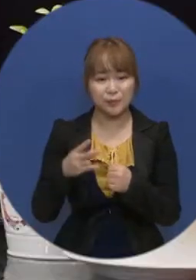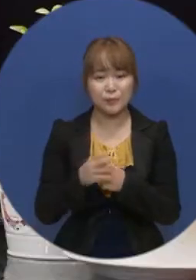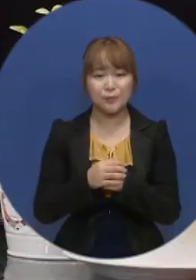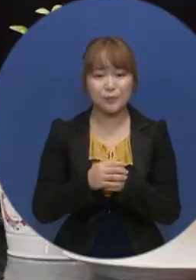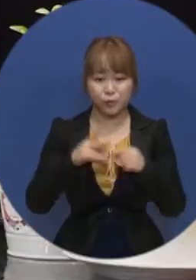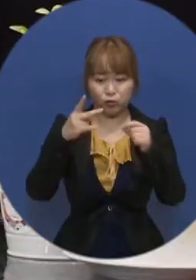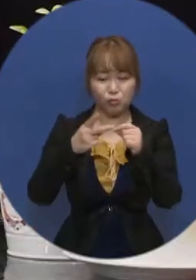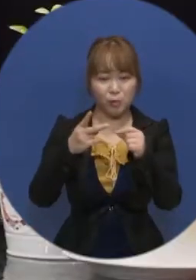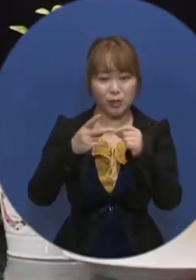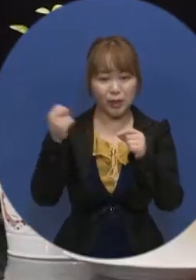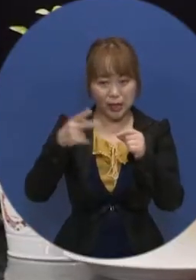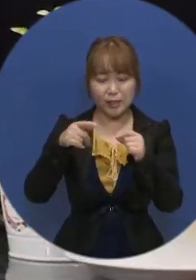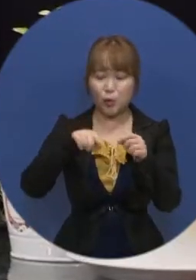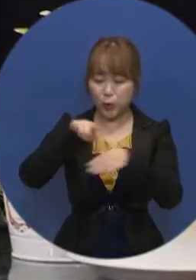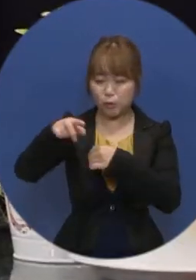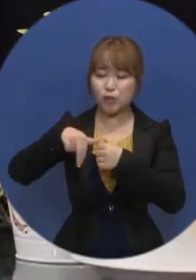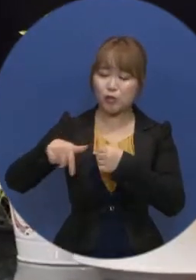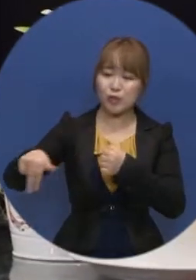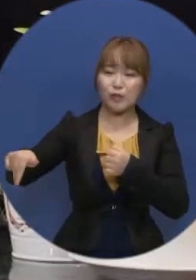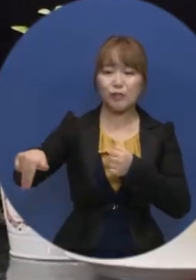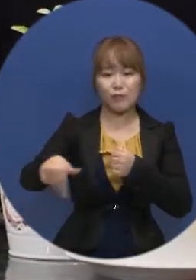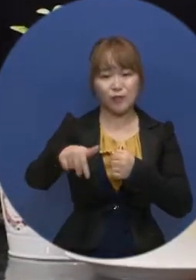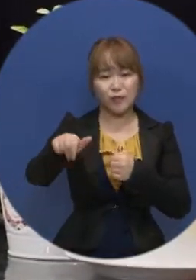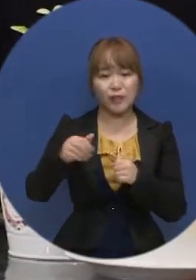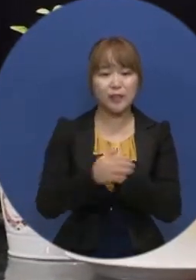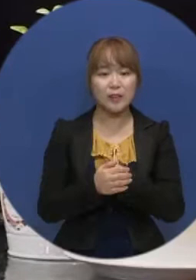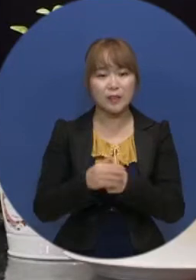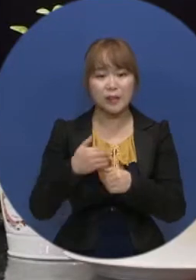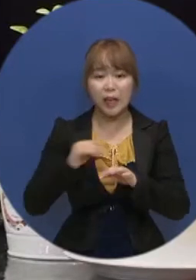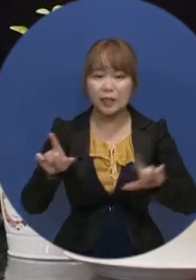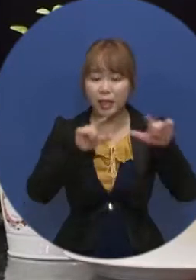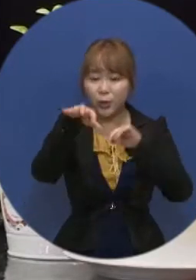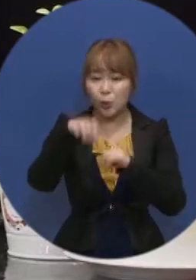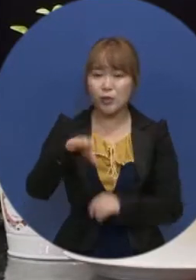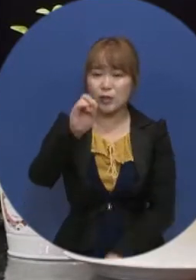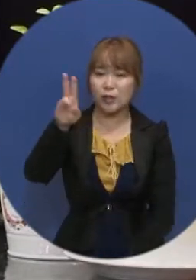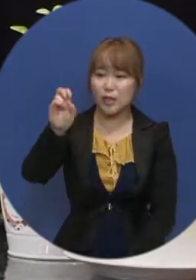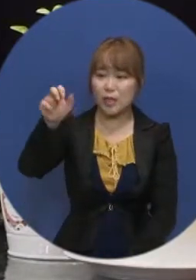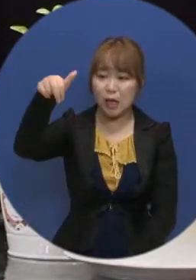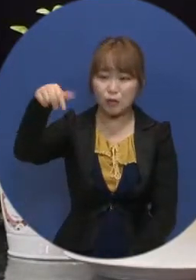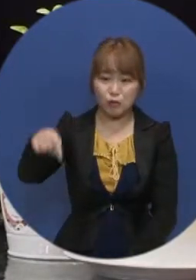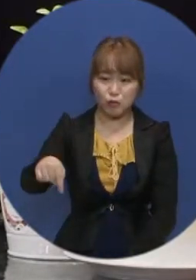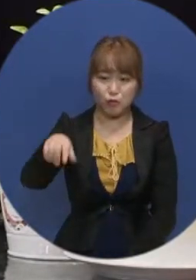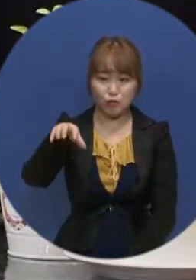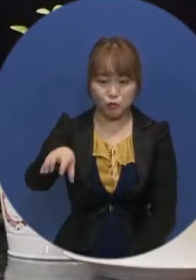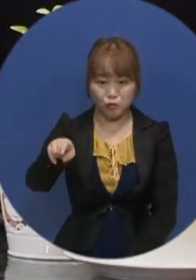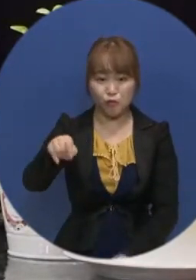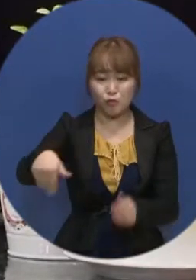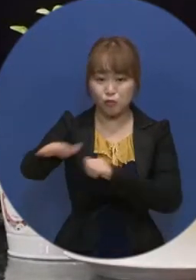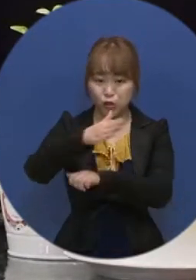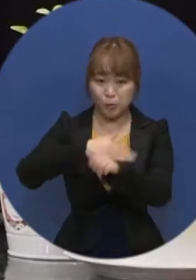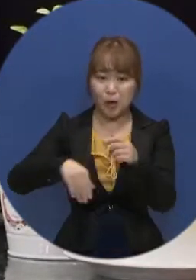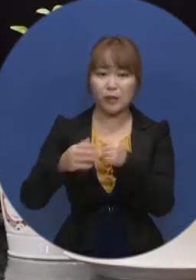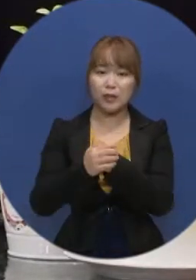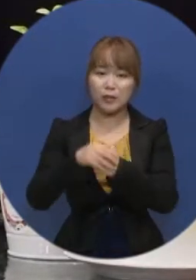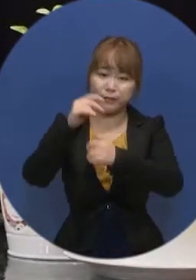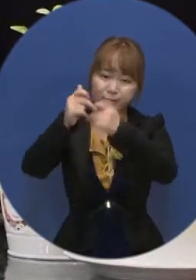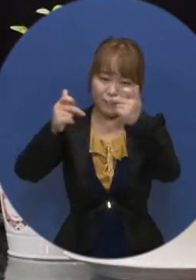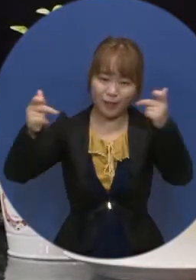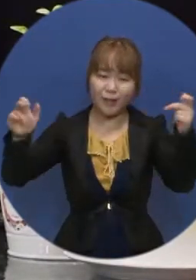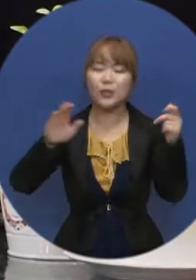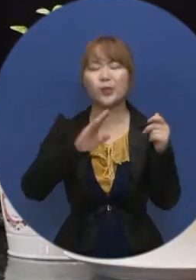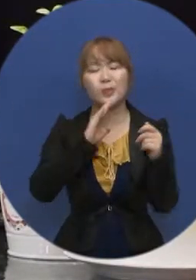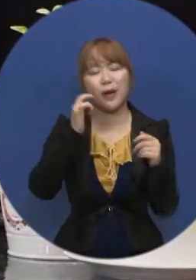두 번째 또 산책을 합니다. 그러니까 제가 사는 데는 양주인데 네. 그 주변에 야산이